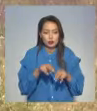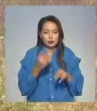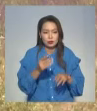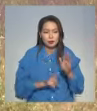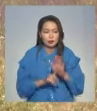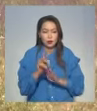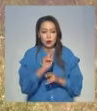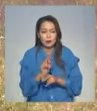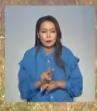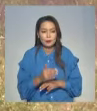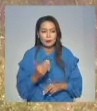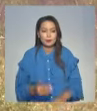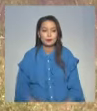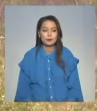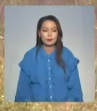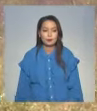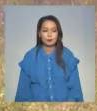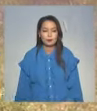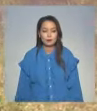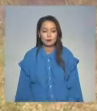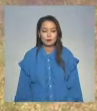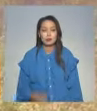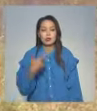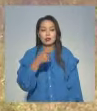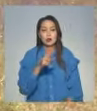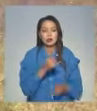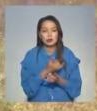Бір қуантатты, осы ауылға газ кіргізілген,